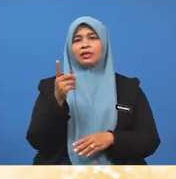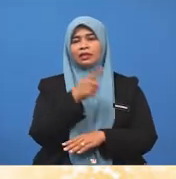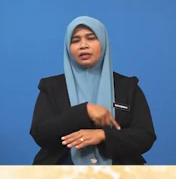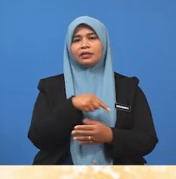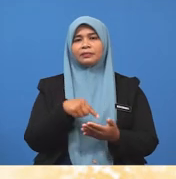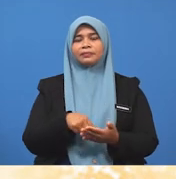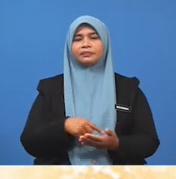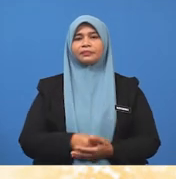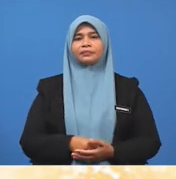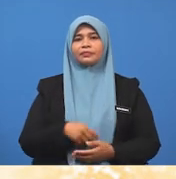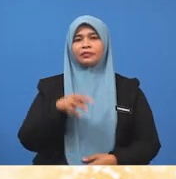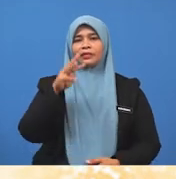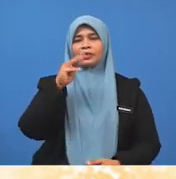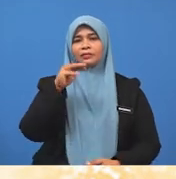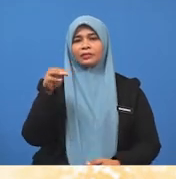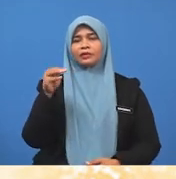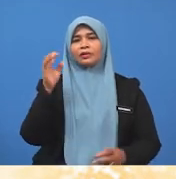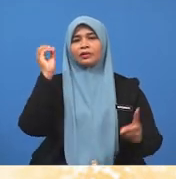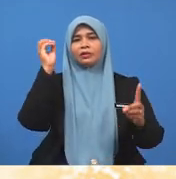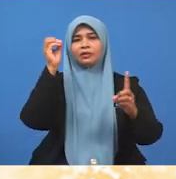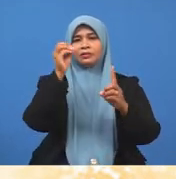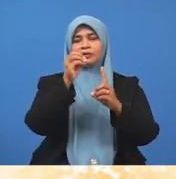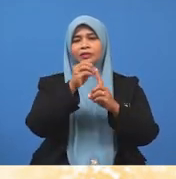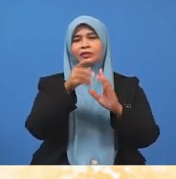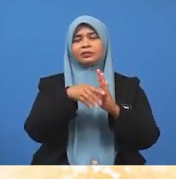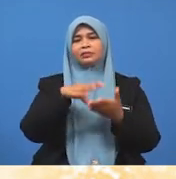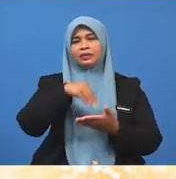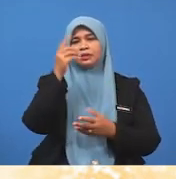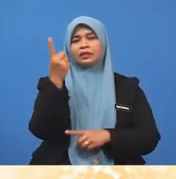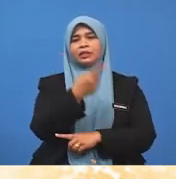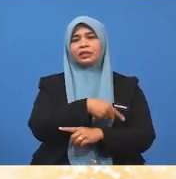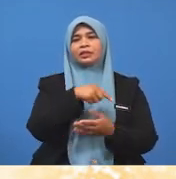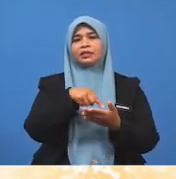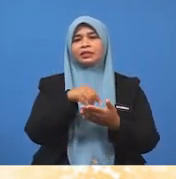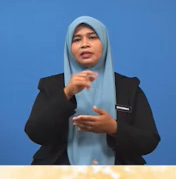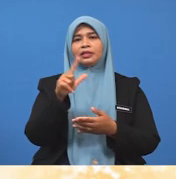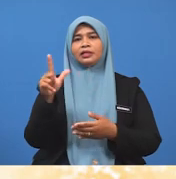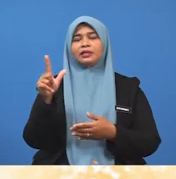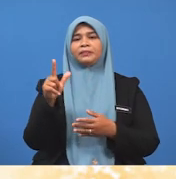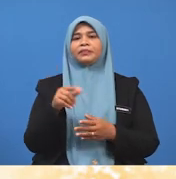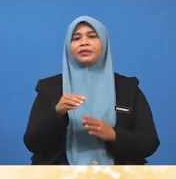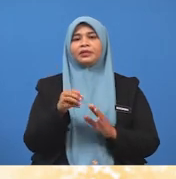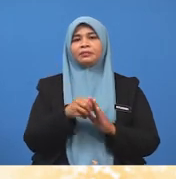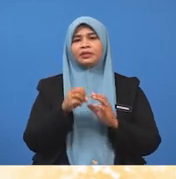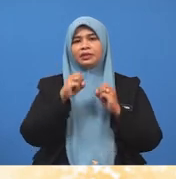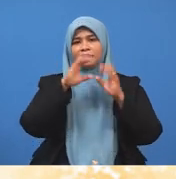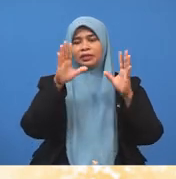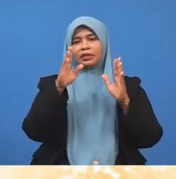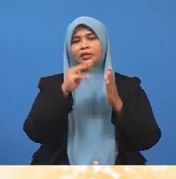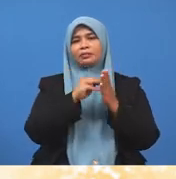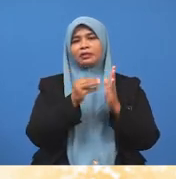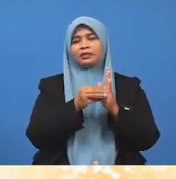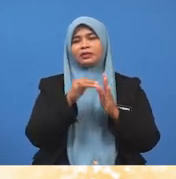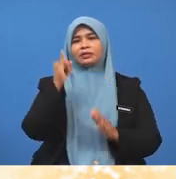murid-murid objektif pembelajaran kita hari ini ialah yang pertama menyatukan takrif